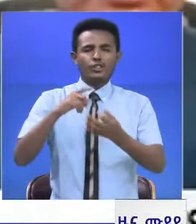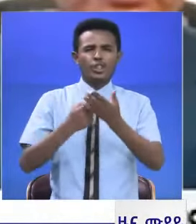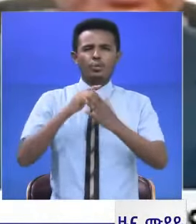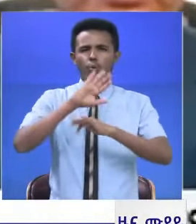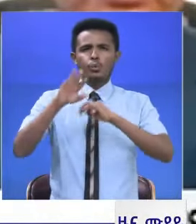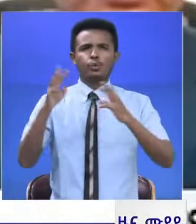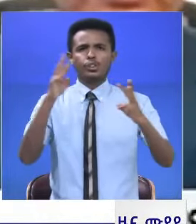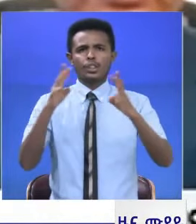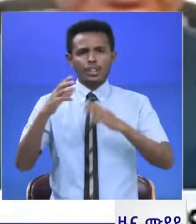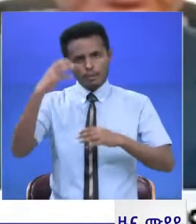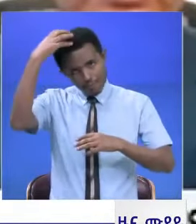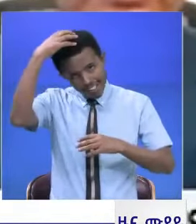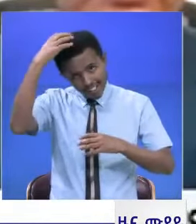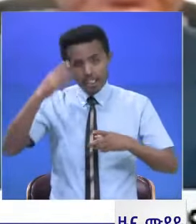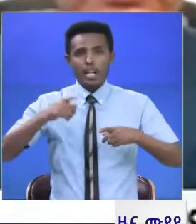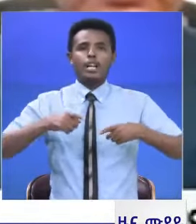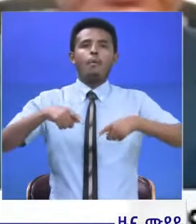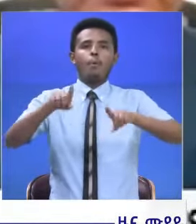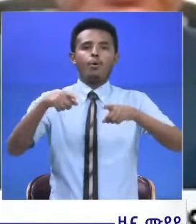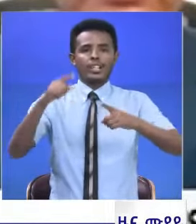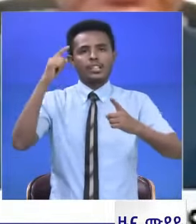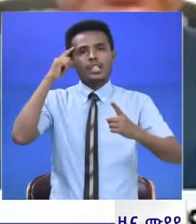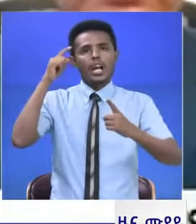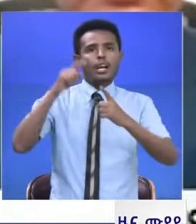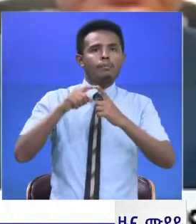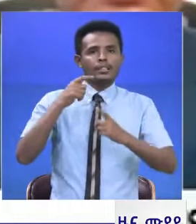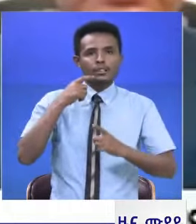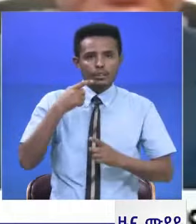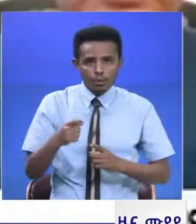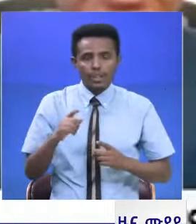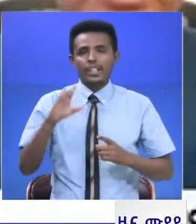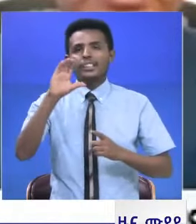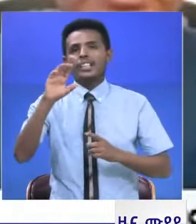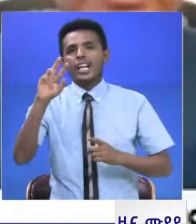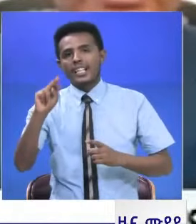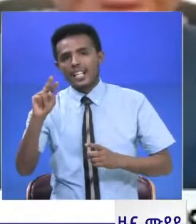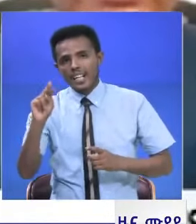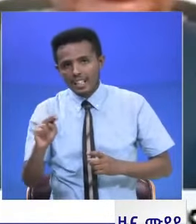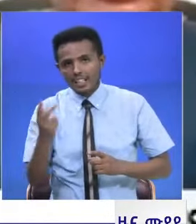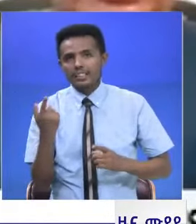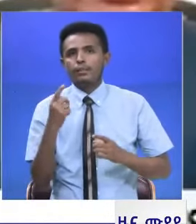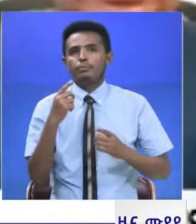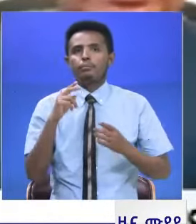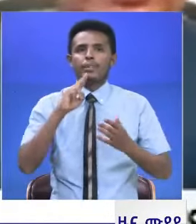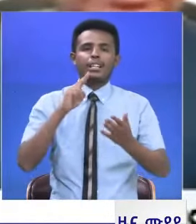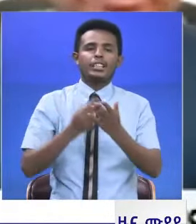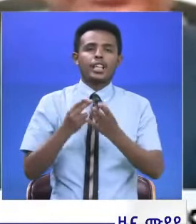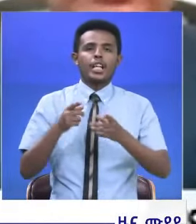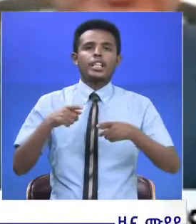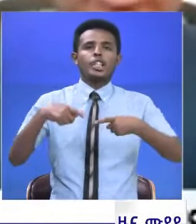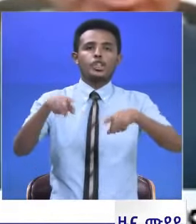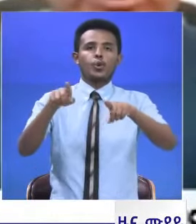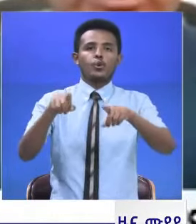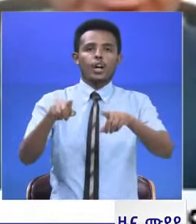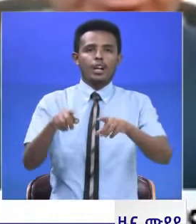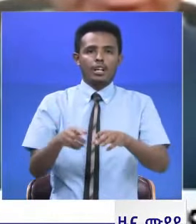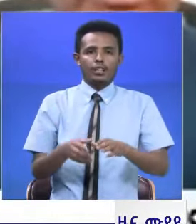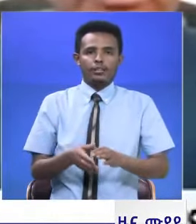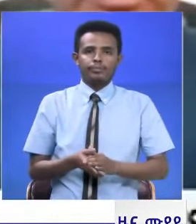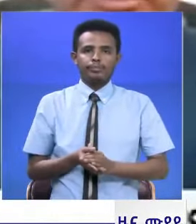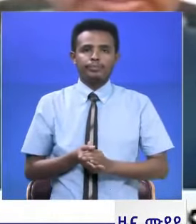ችግር መንግስትን ለመውቀስ ያለመ ነው ሲሉ የሲኤንኤን ዘገባ ተችተውታል። That report